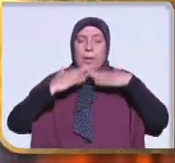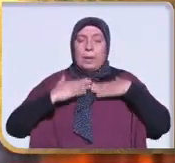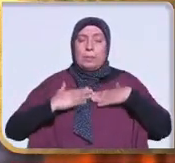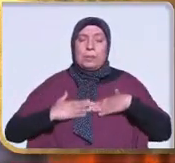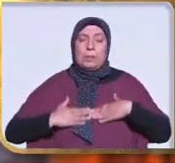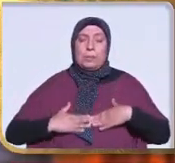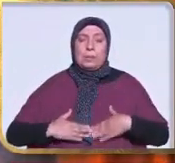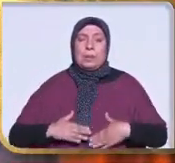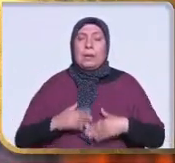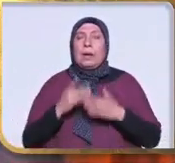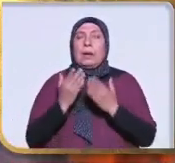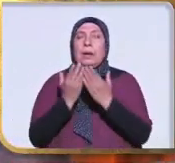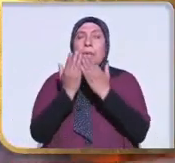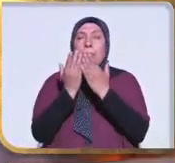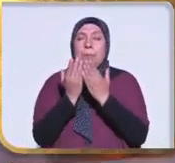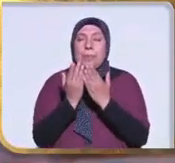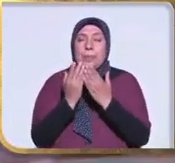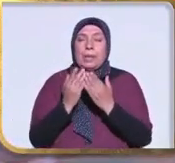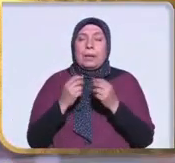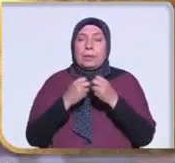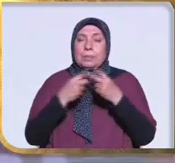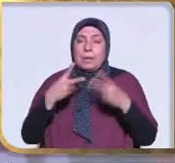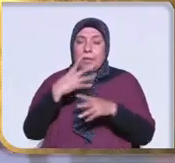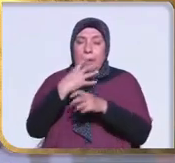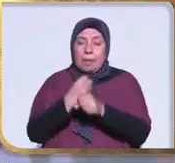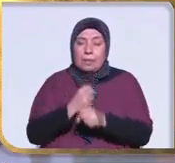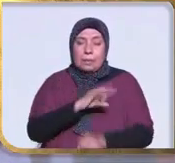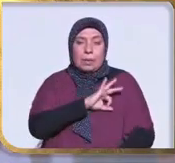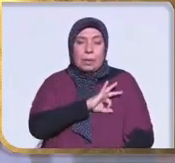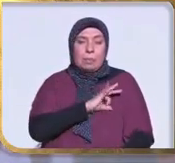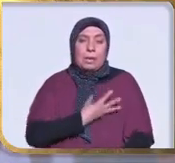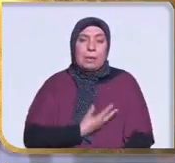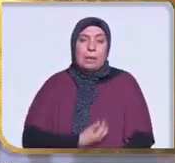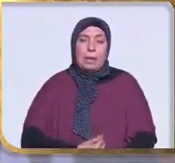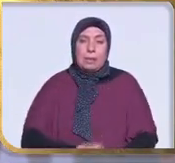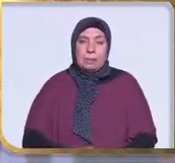اللهم آمين يا رب العالمين، نستودعكم عناية الرحمن الرحيم.